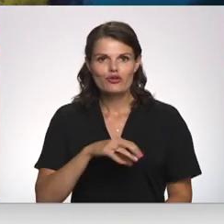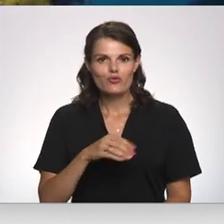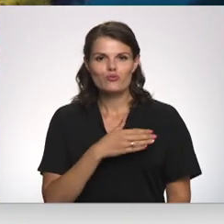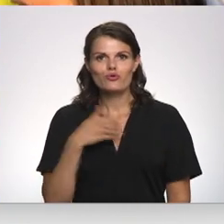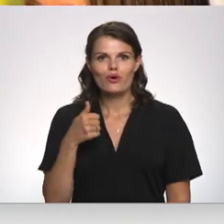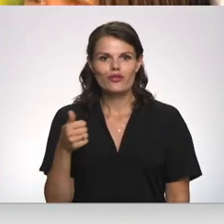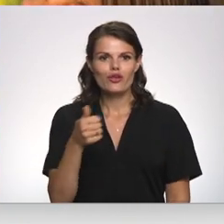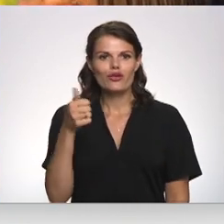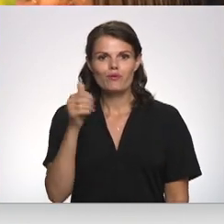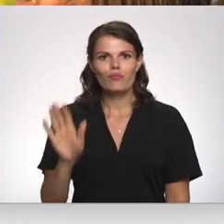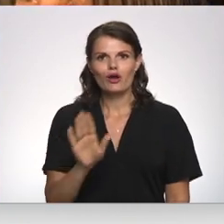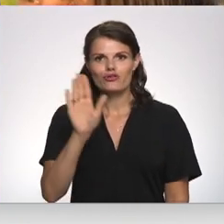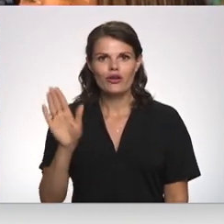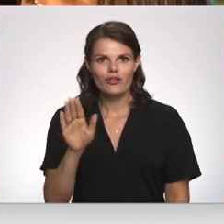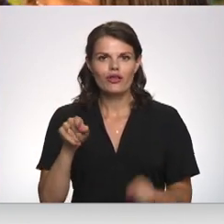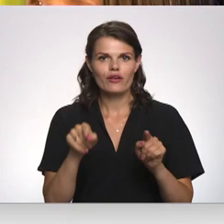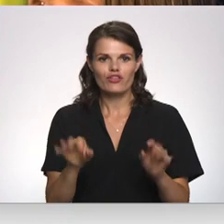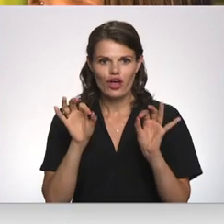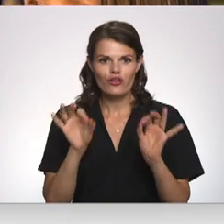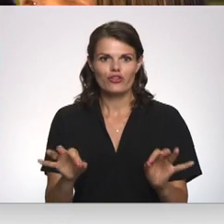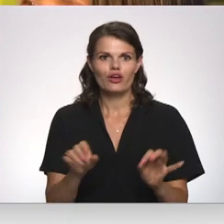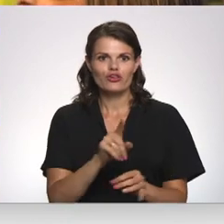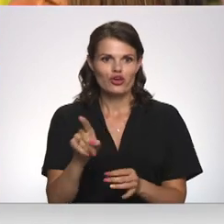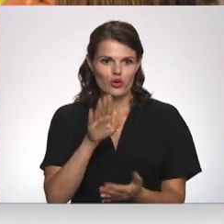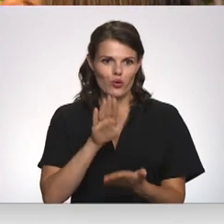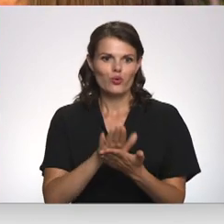diena, jo tas ir tiešām